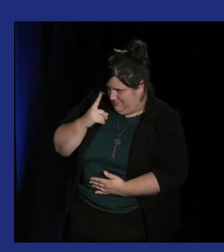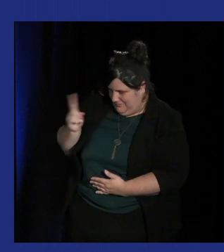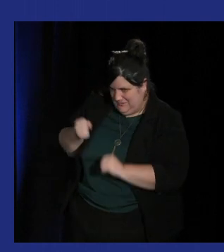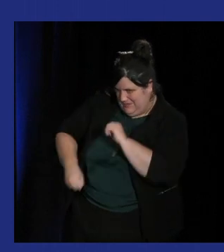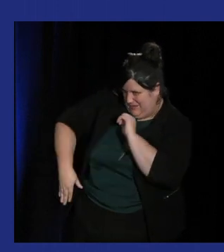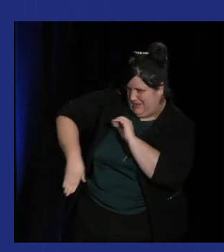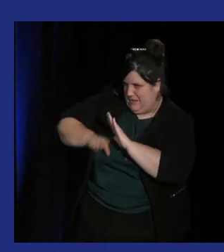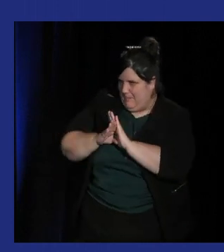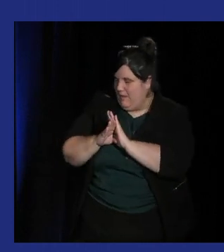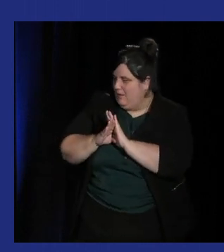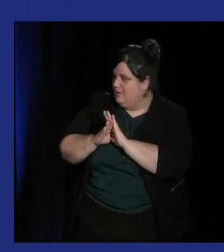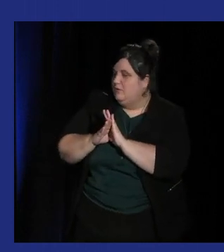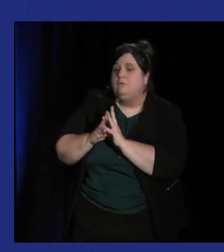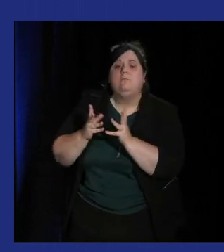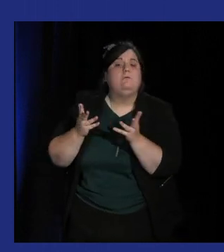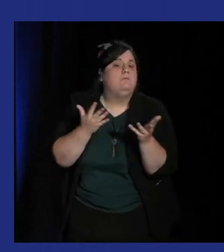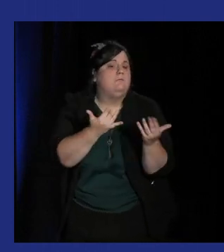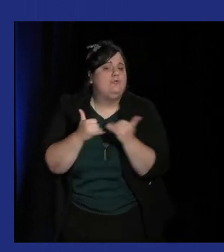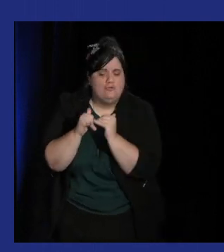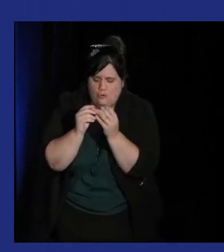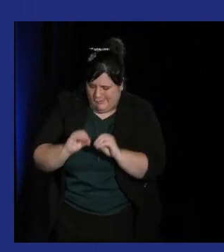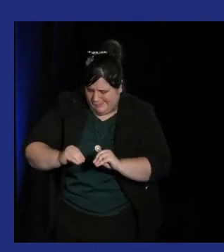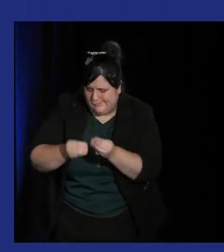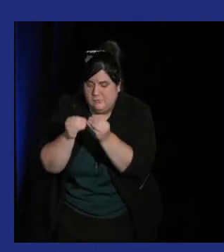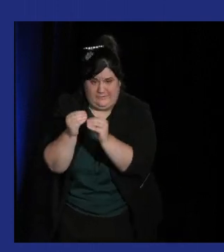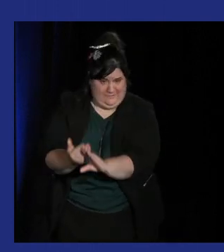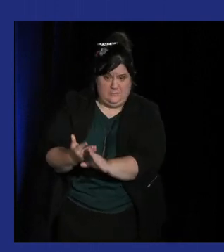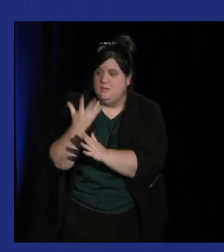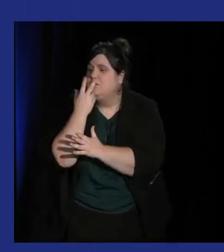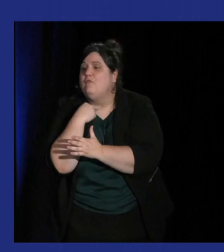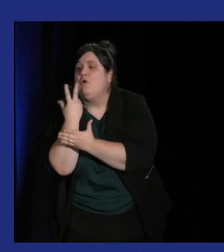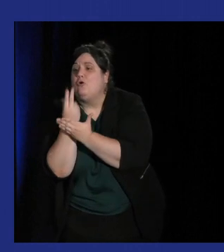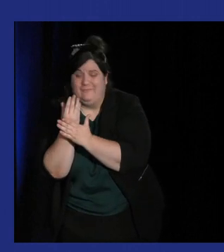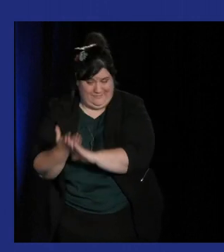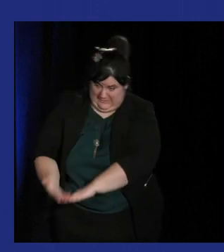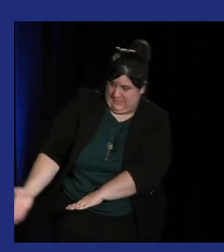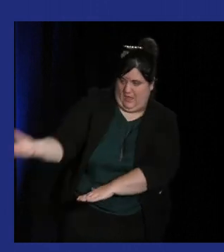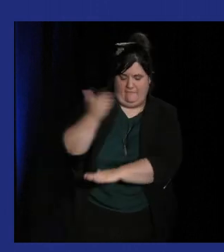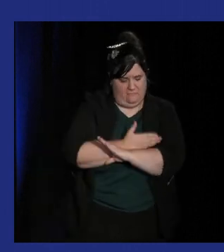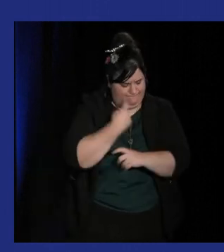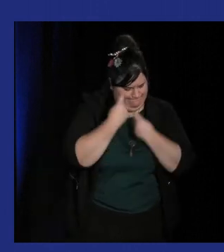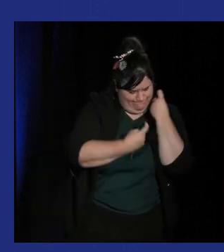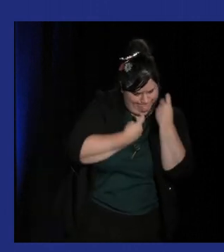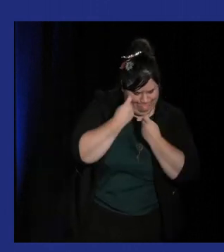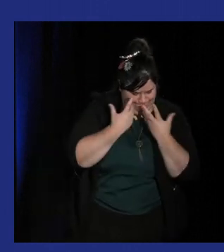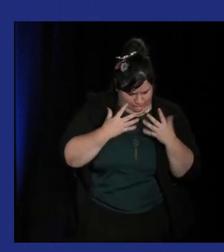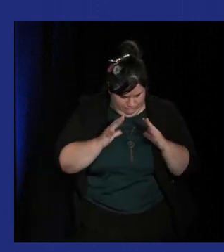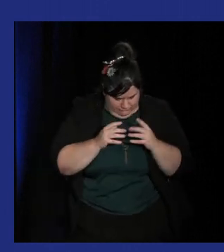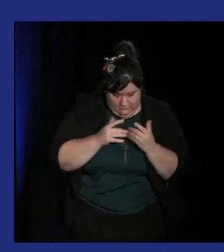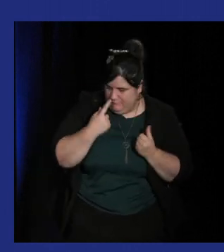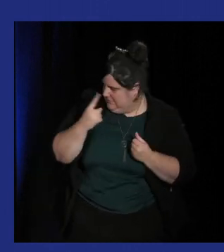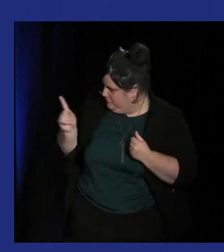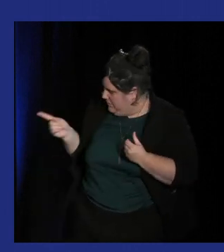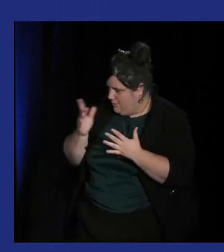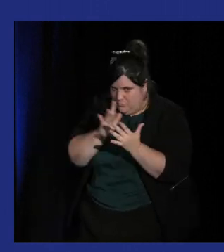bosser à travailler sur sur cette thématique avant même comme tu me le disais l'enregistrement des voix mais du coup qui sont tes premiers interlocuteurs